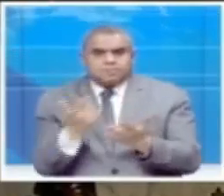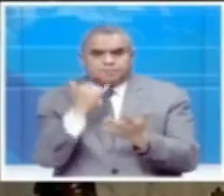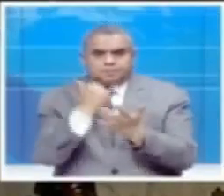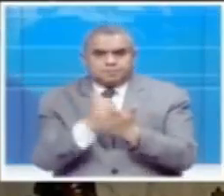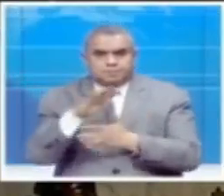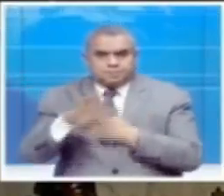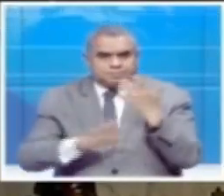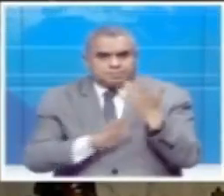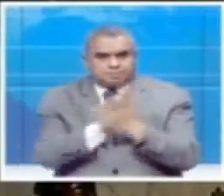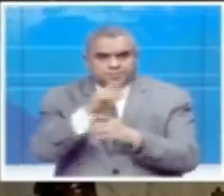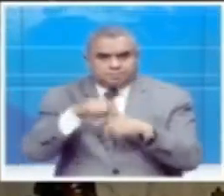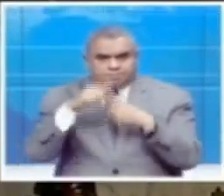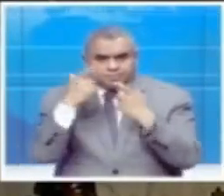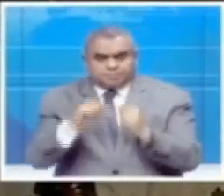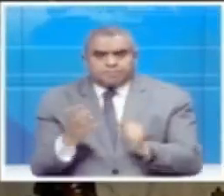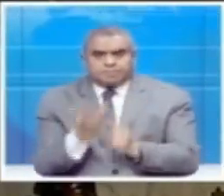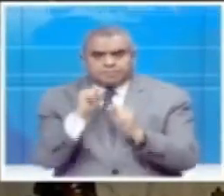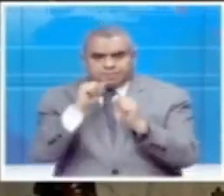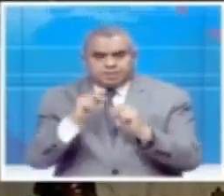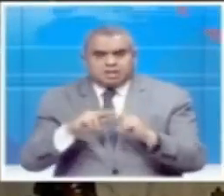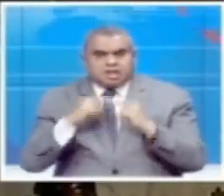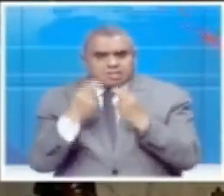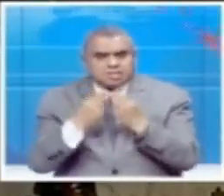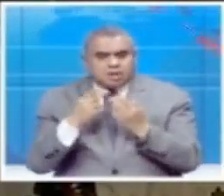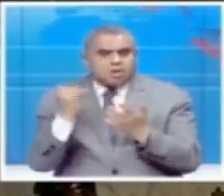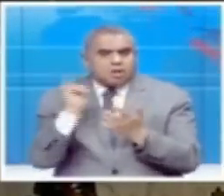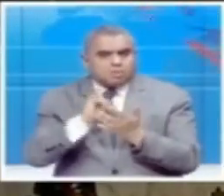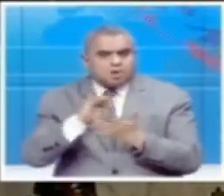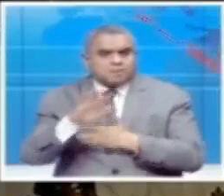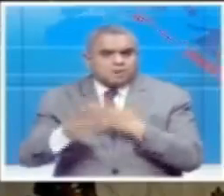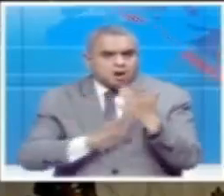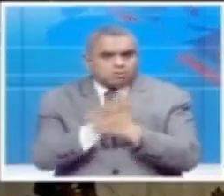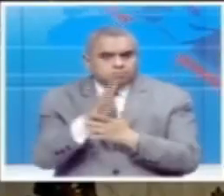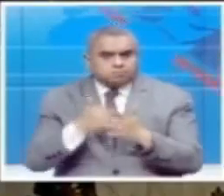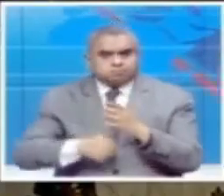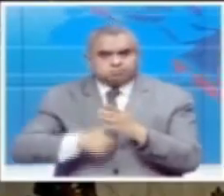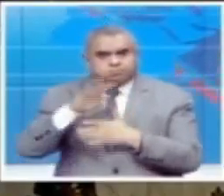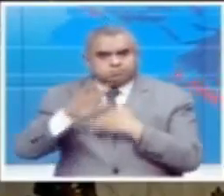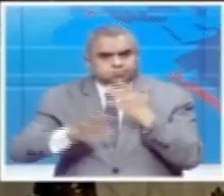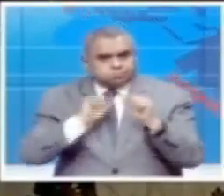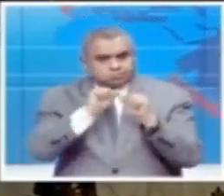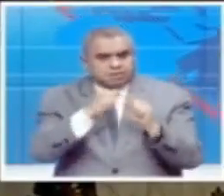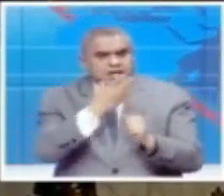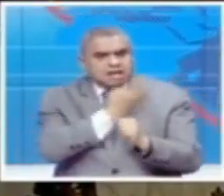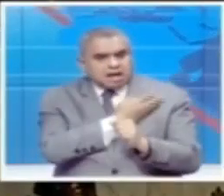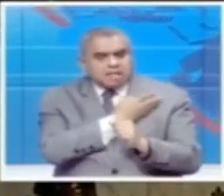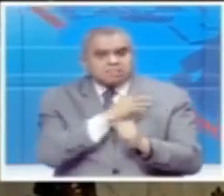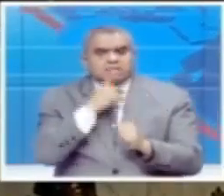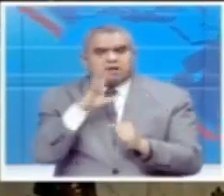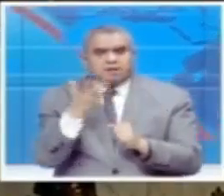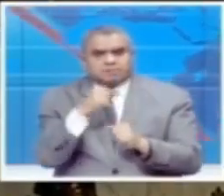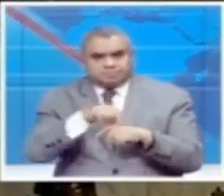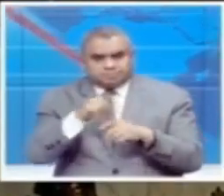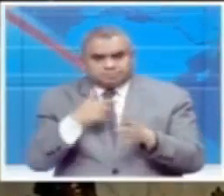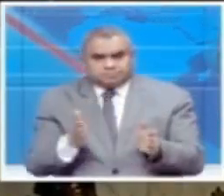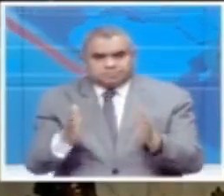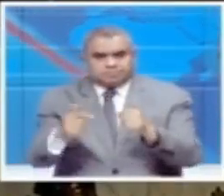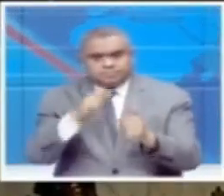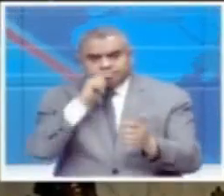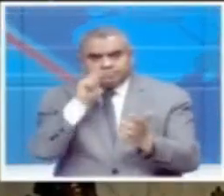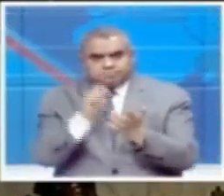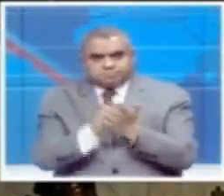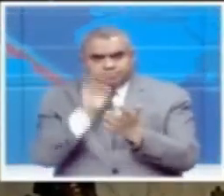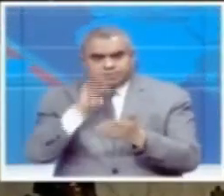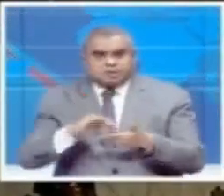على الساحة الإقليمية والدولية، وفي مقدمتها تطورات الأوضاع في قطاع غزة المحاصر والتأكيد